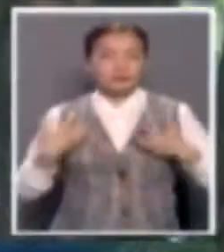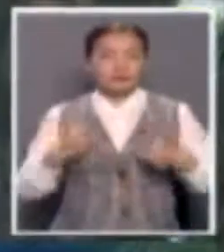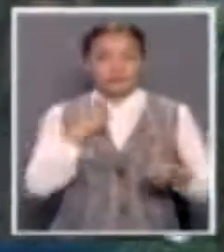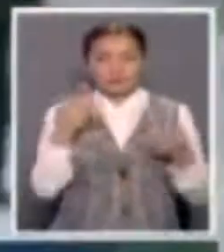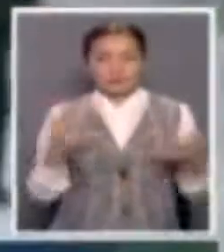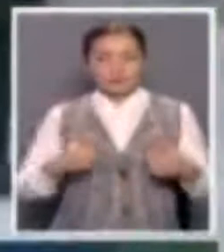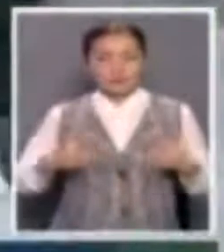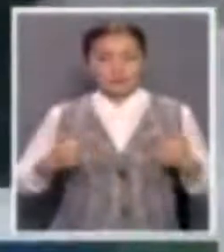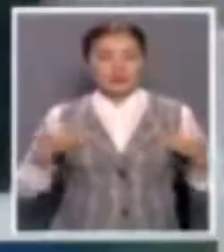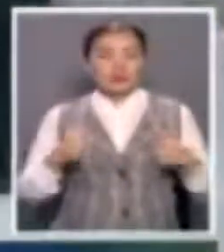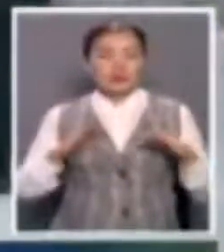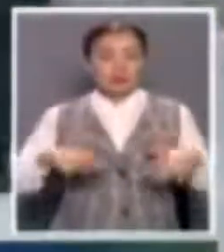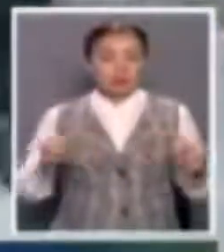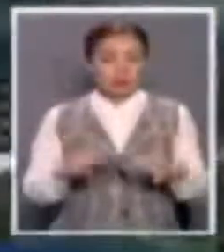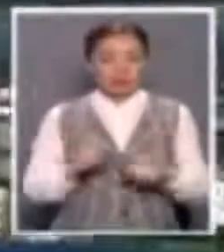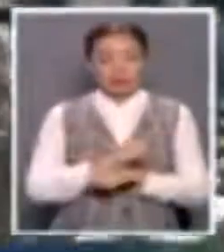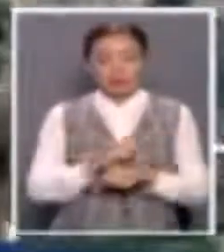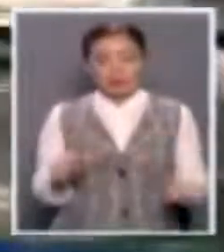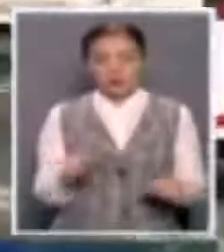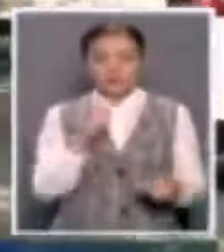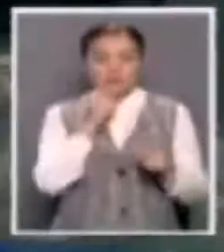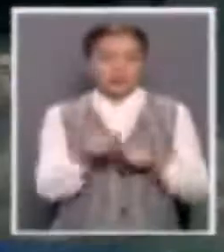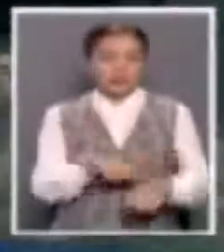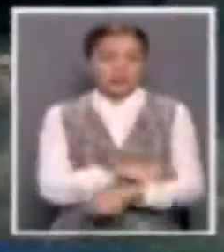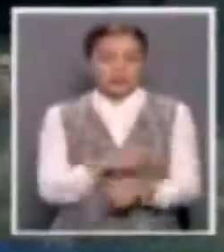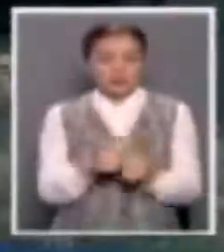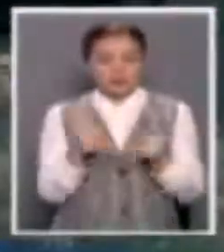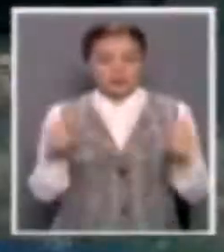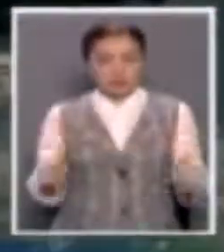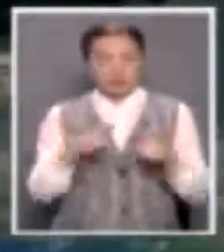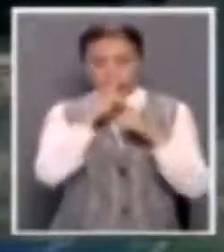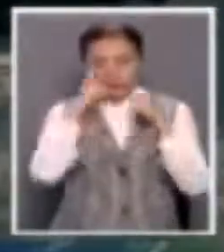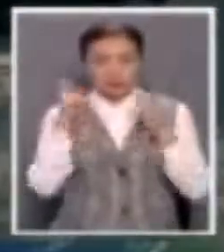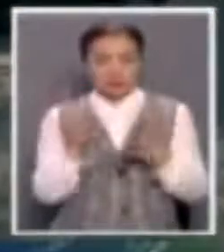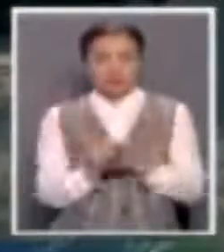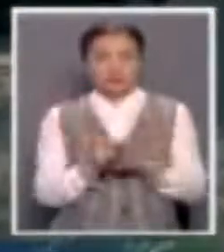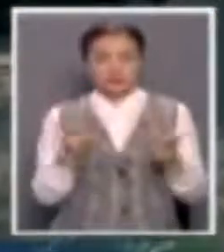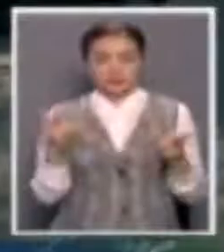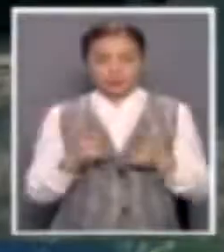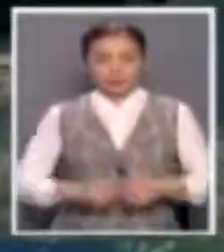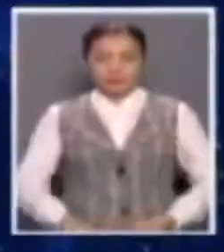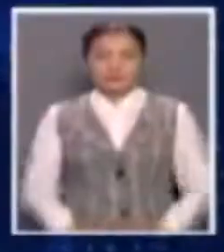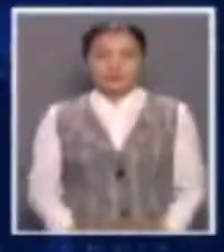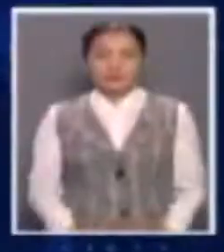сақтықта, барынша қоғамдық орындарға бармай, әлеуметтік арақашықтықты сақтап, бетперде тағуды ұмытпаған жөн.